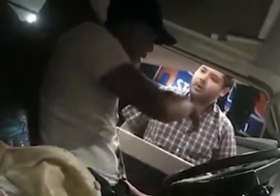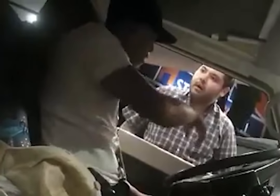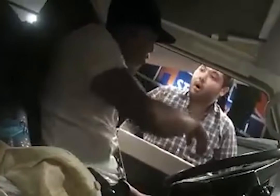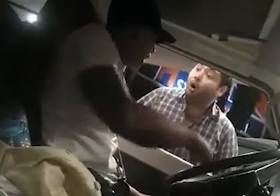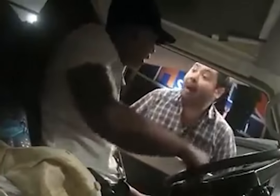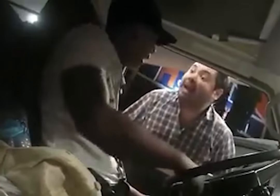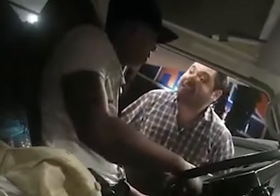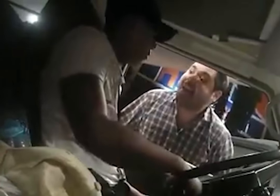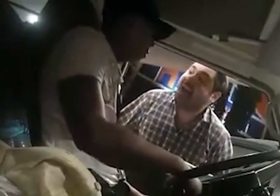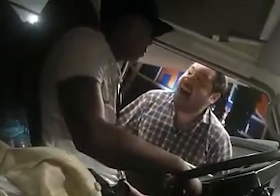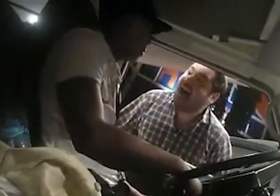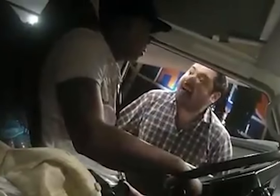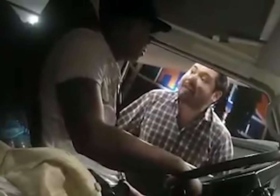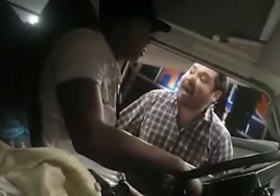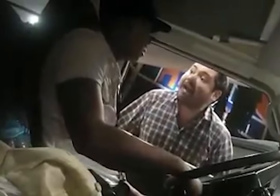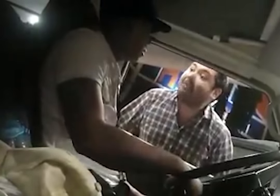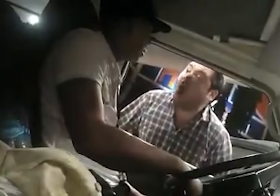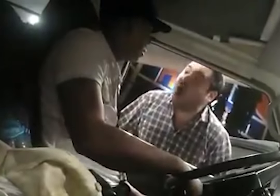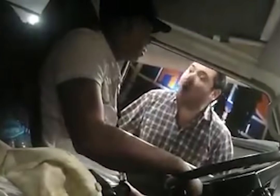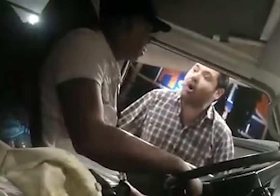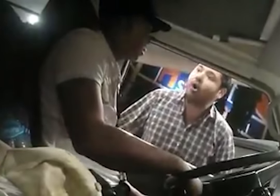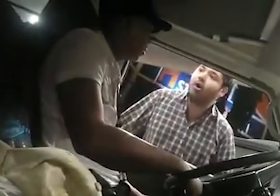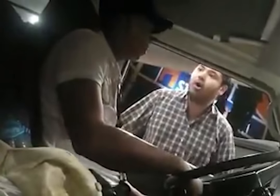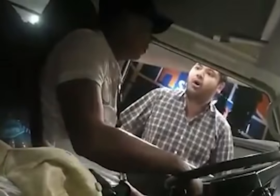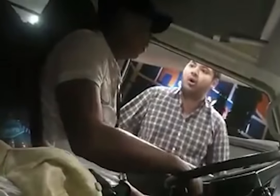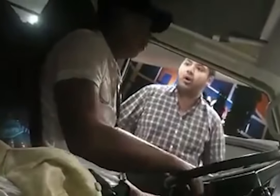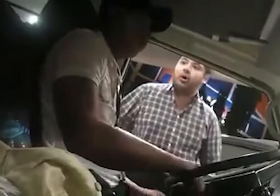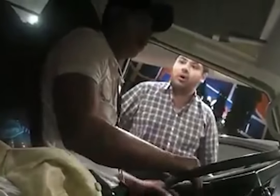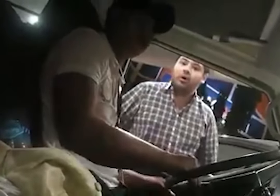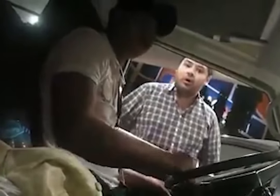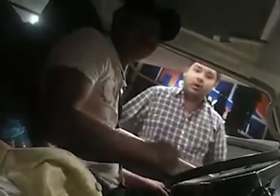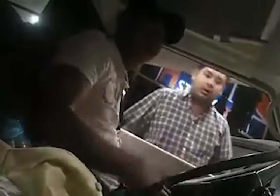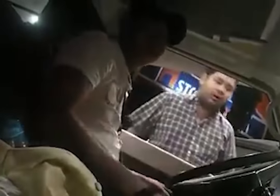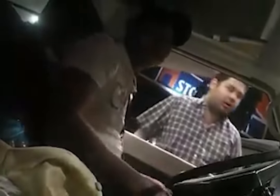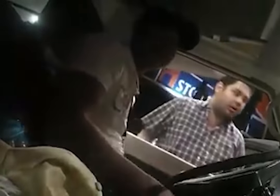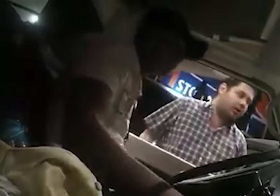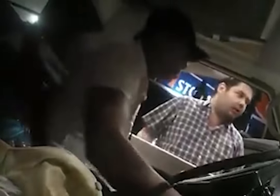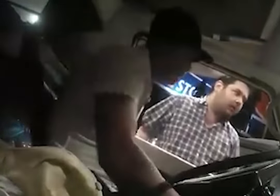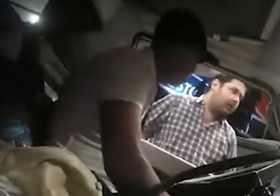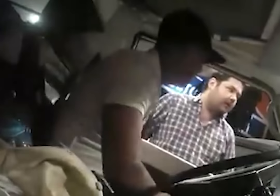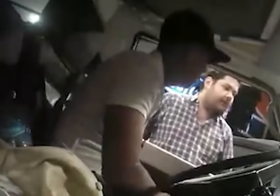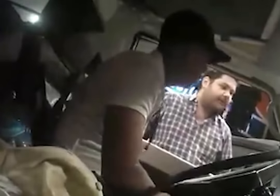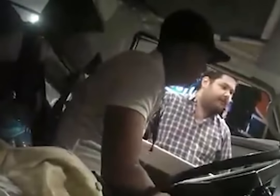Porket maganda yung sinabi ko! Umalis ka na! Ano mo? Aba!